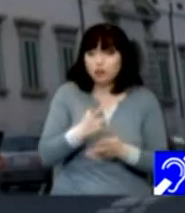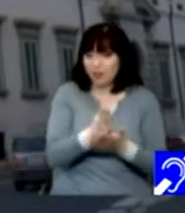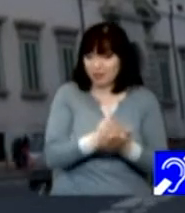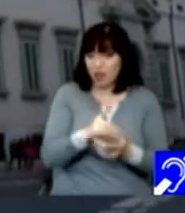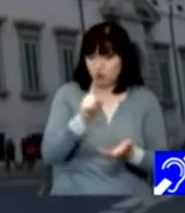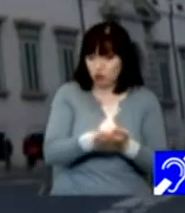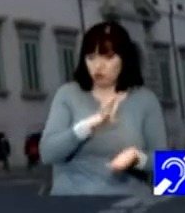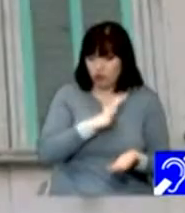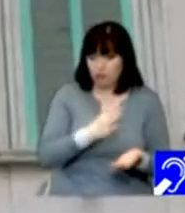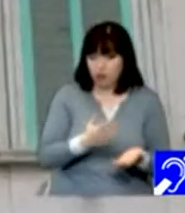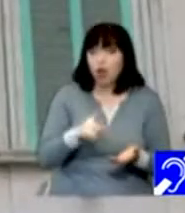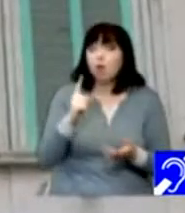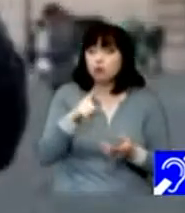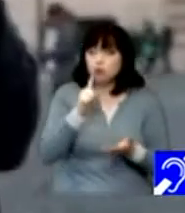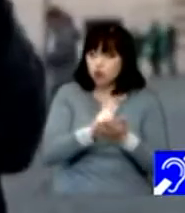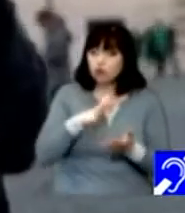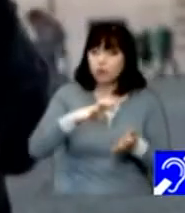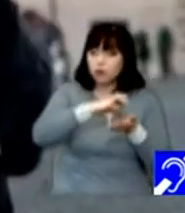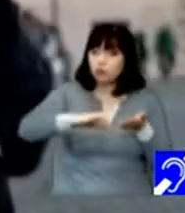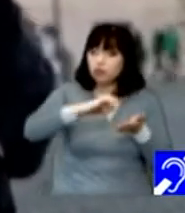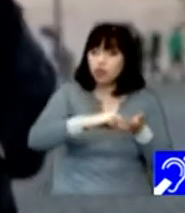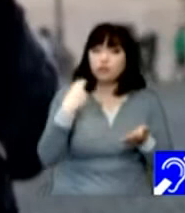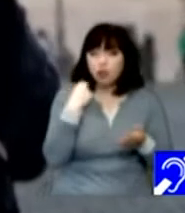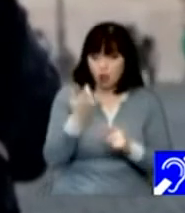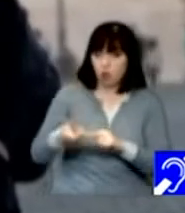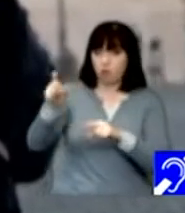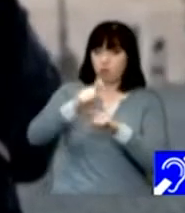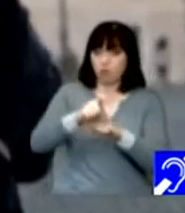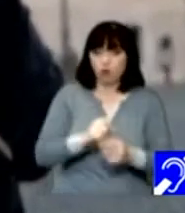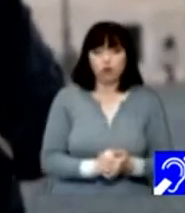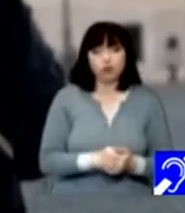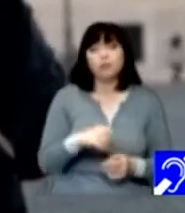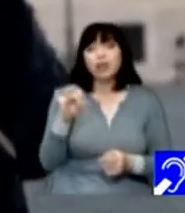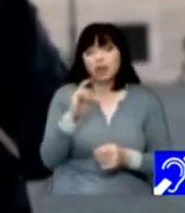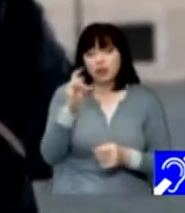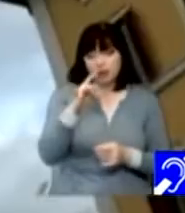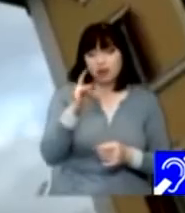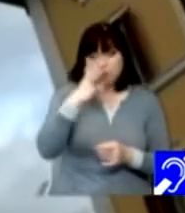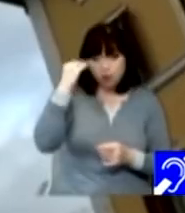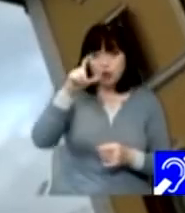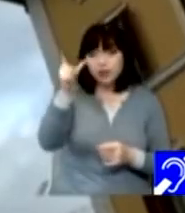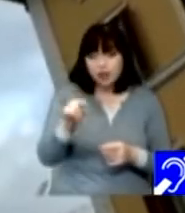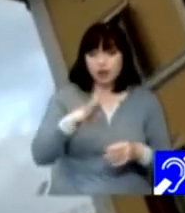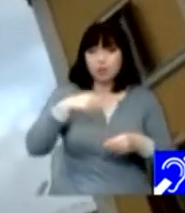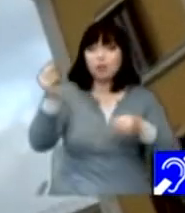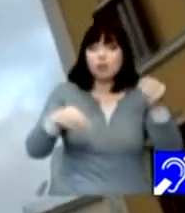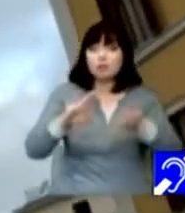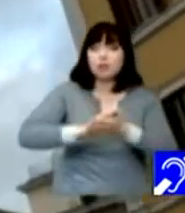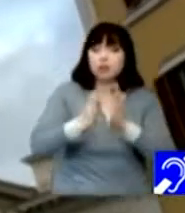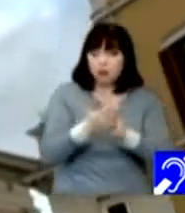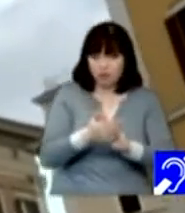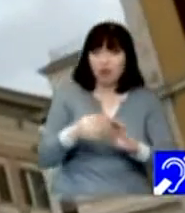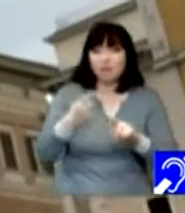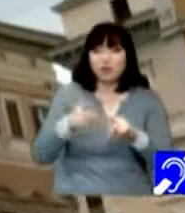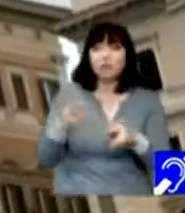este necesar să fie contribuții foarte mari. În vara anului trecut, autoritățile din Italia și din Republica Moldova au semnat la Roma un acord în